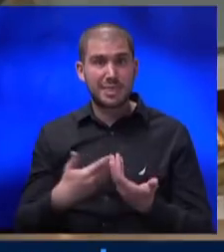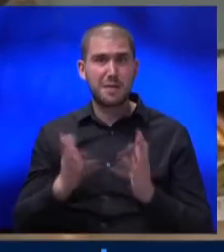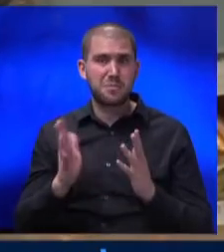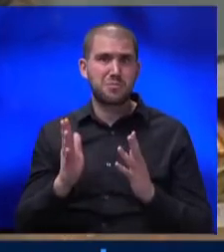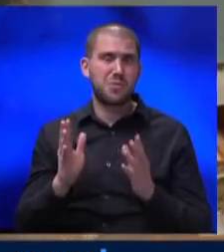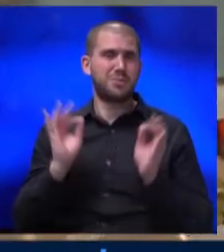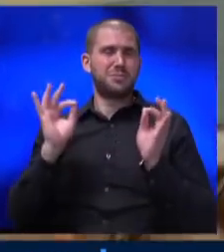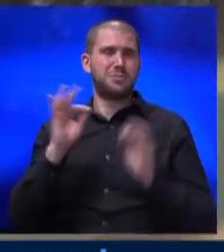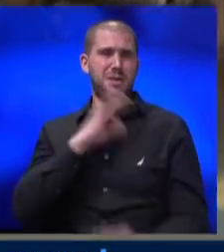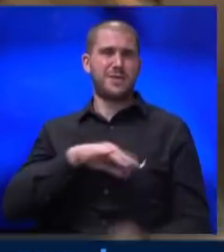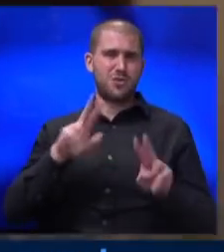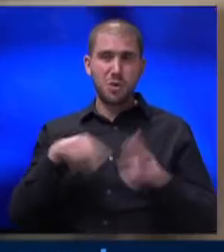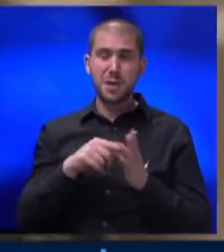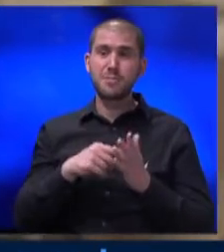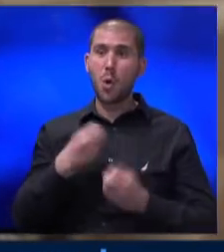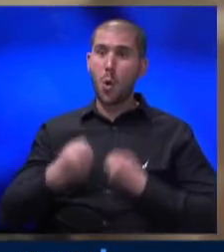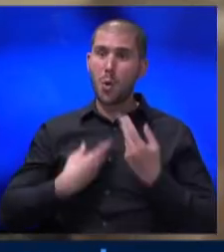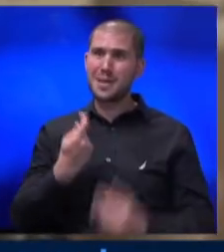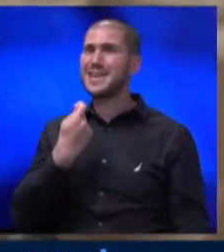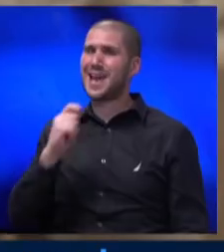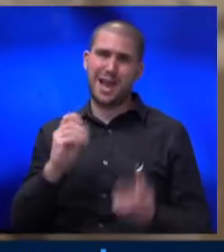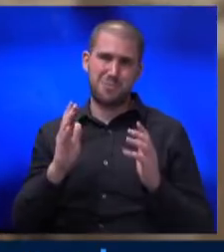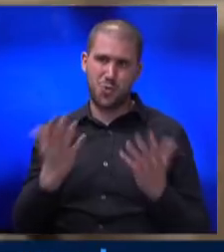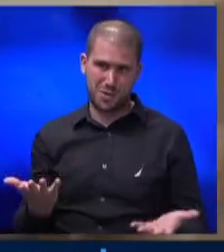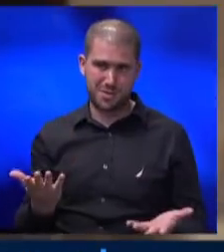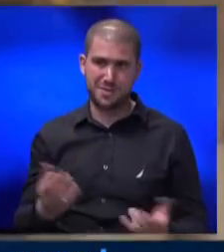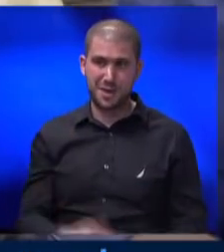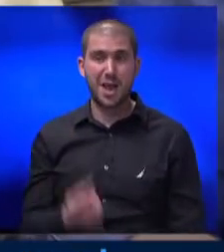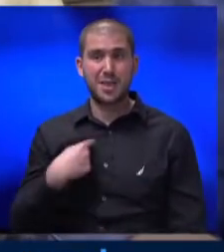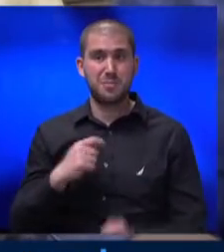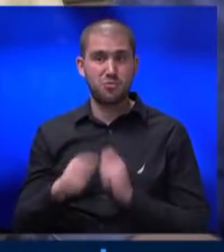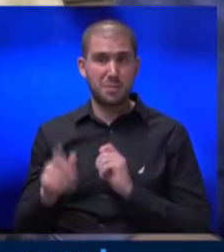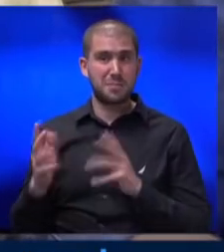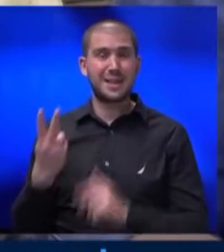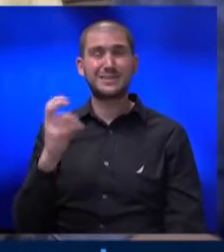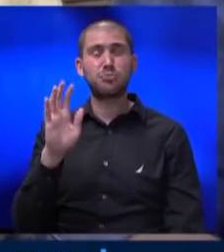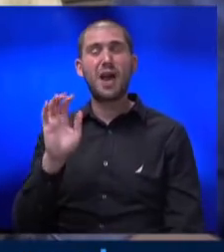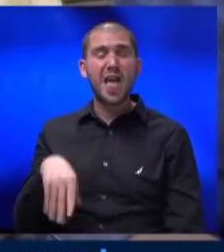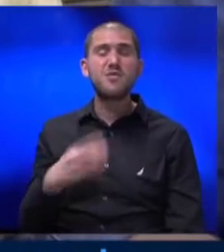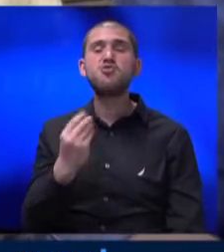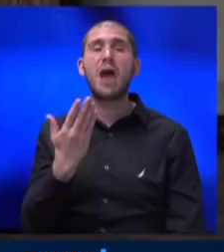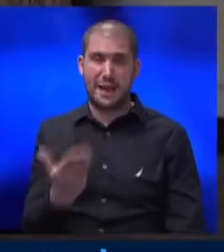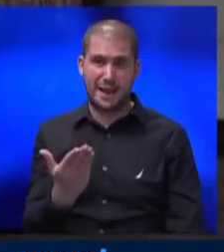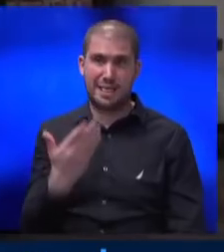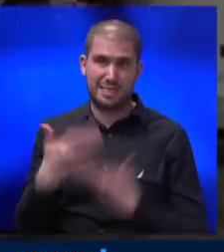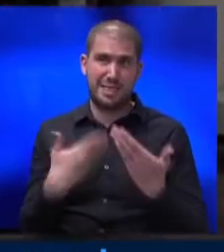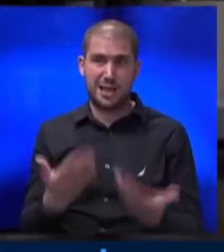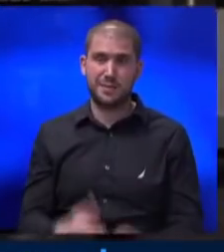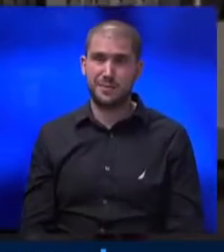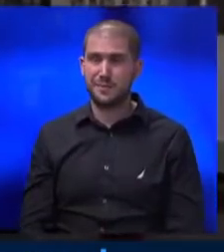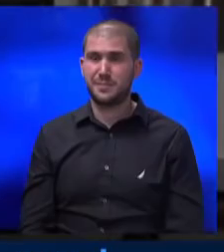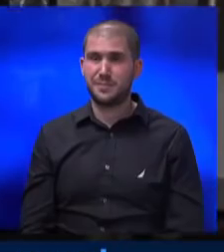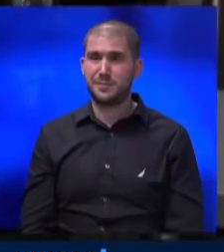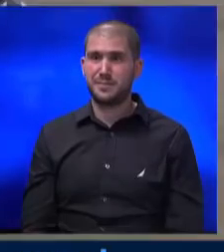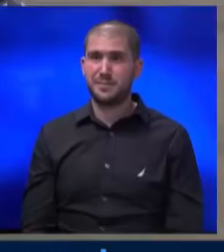פריבילגי. ההורמונים יקרים בטירוף. אני משלמת באזור ה-25,000 שקלים לתהליך הזה.